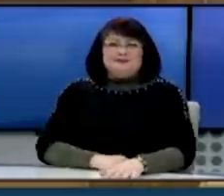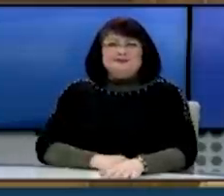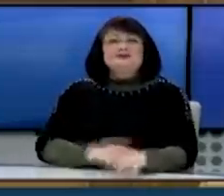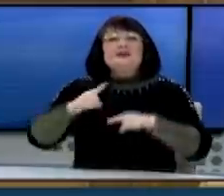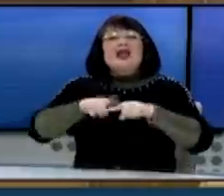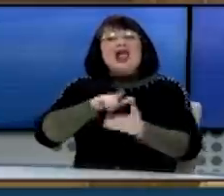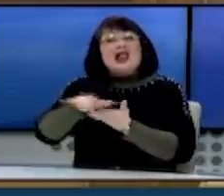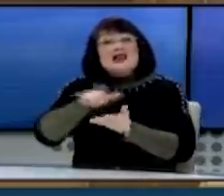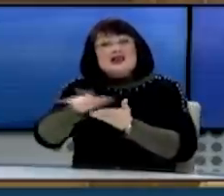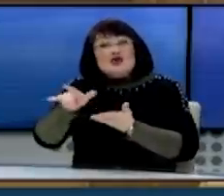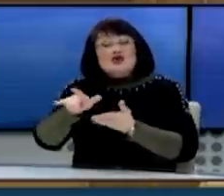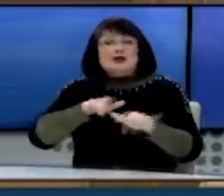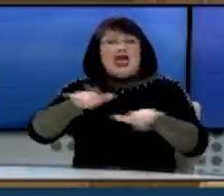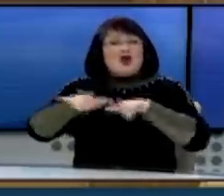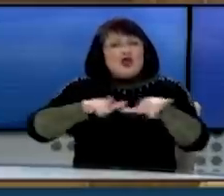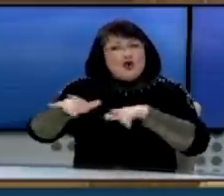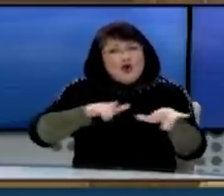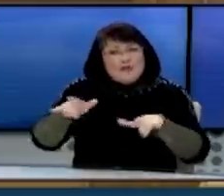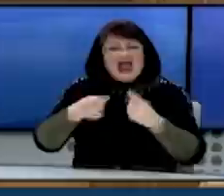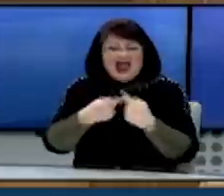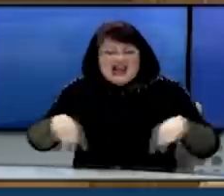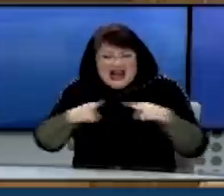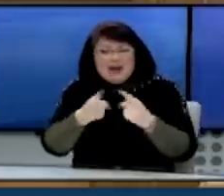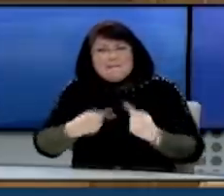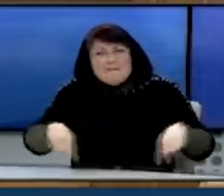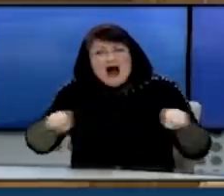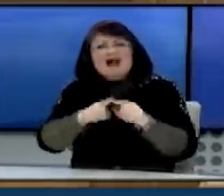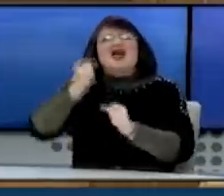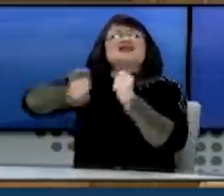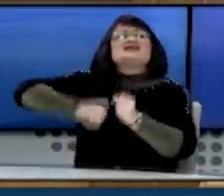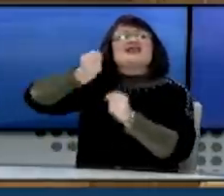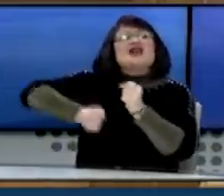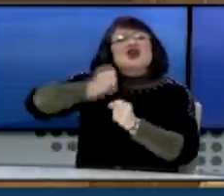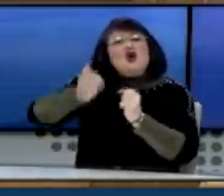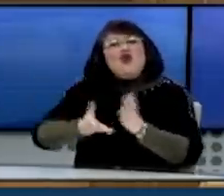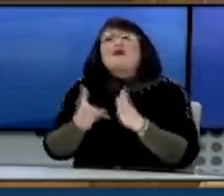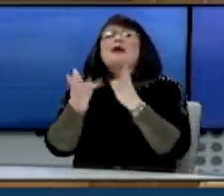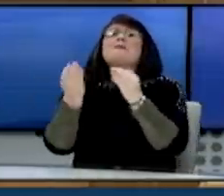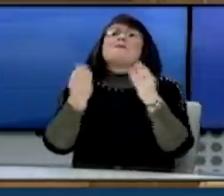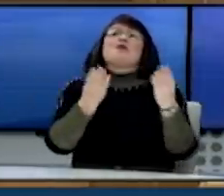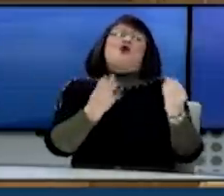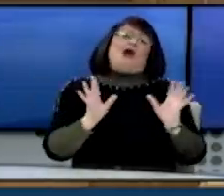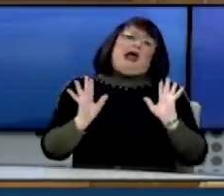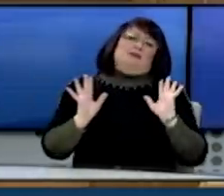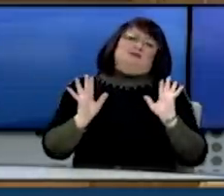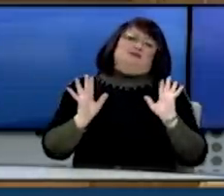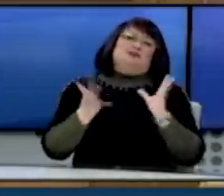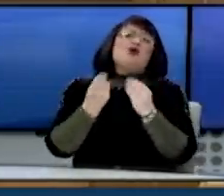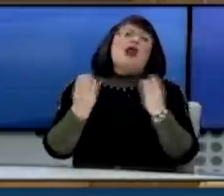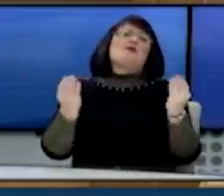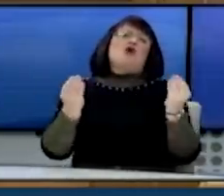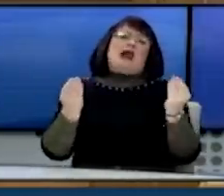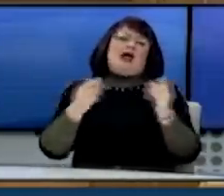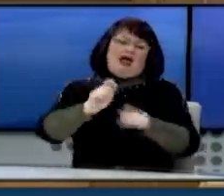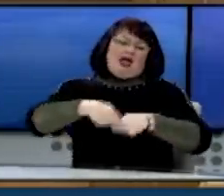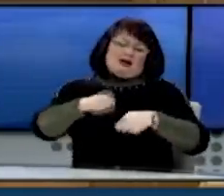Ελληνικό, αεροδρόμια, λιμάνια, σιδηρόδρομοι και πολλά ακόμα άλλα, μακρύς ο κατάλογος.